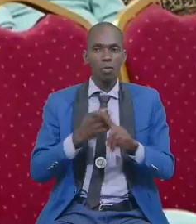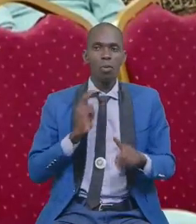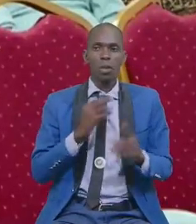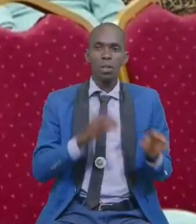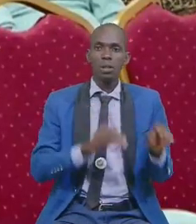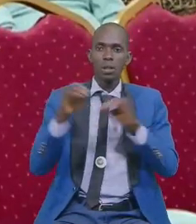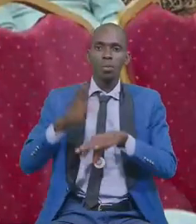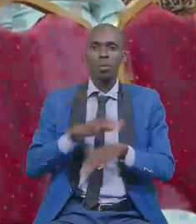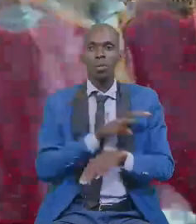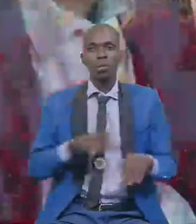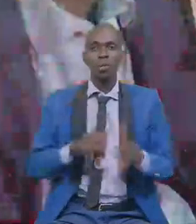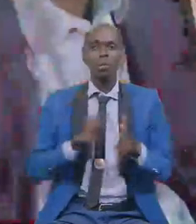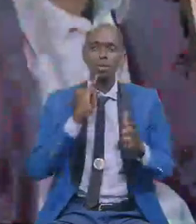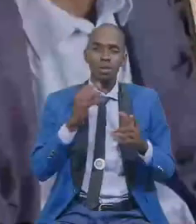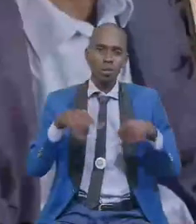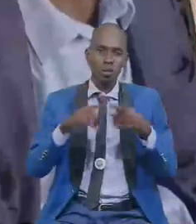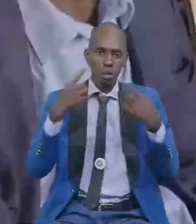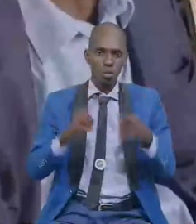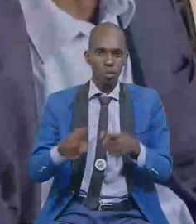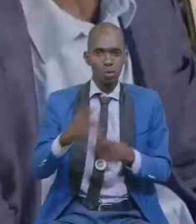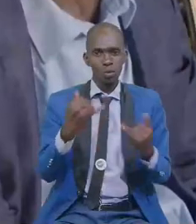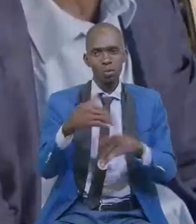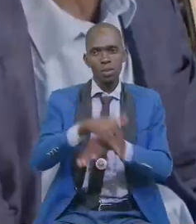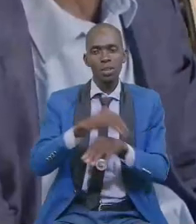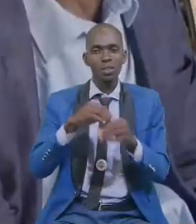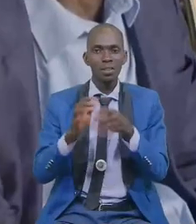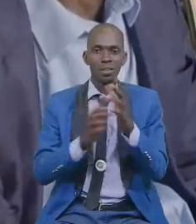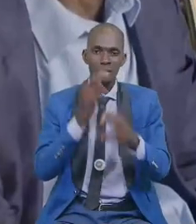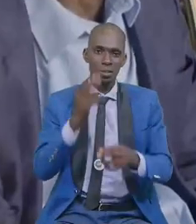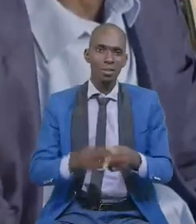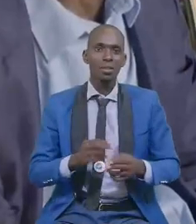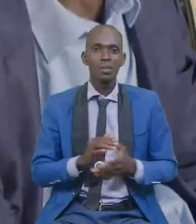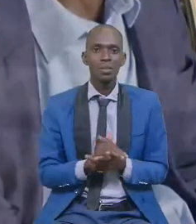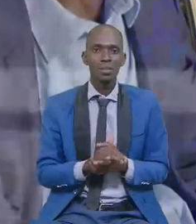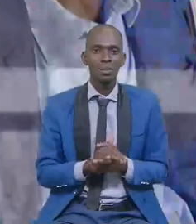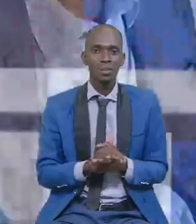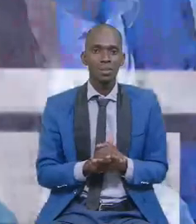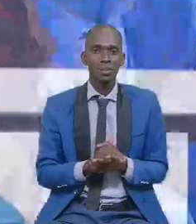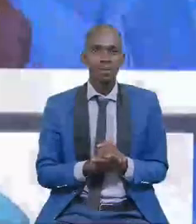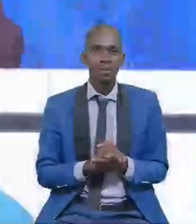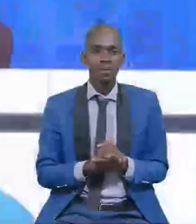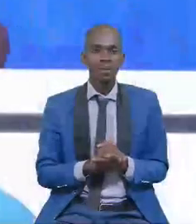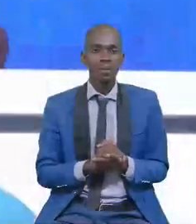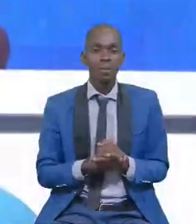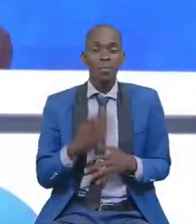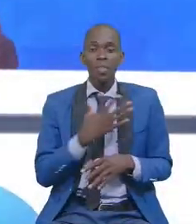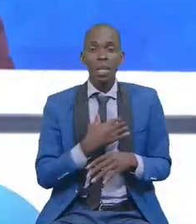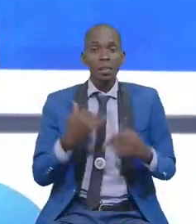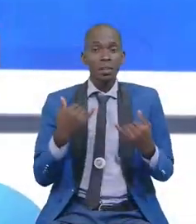Et les fardeaux pesants que nous portions, tout est placé sur Christ et va enlever ça de ta vie ce soir.